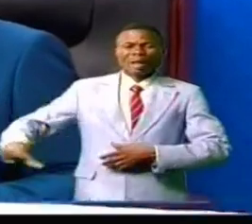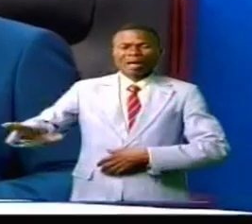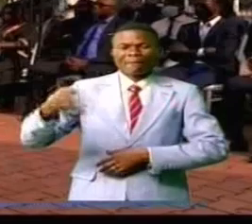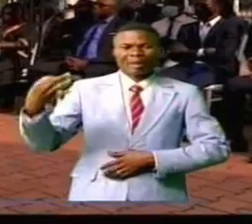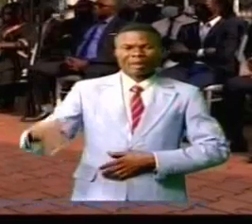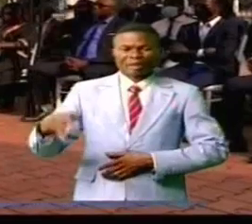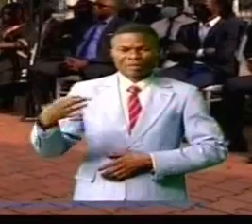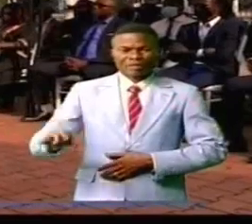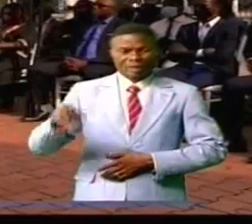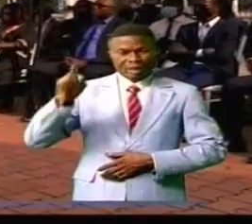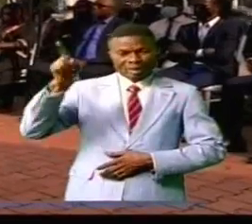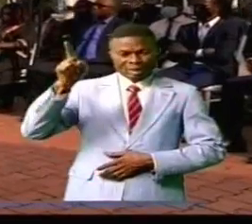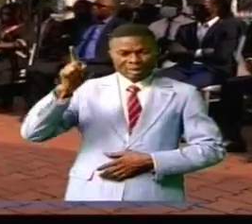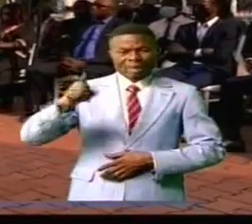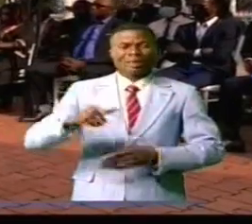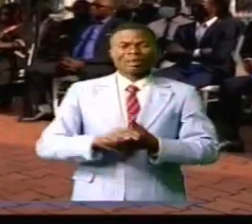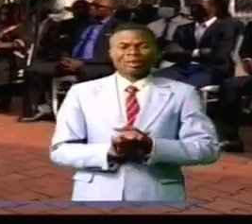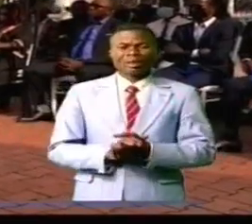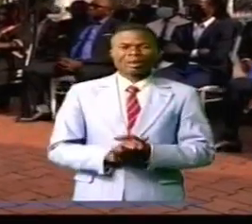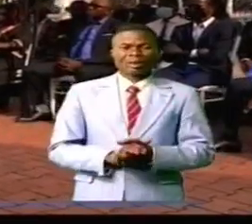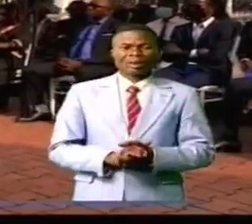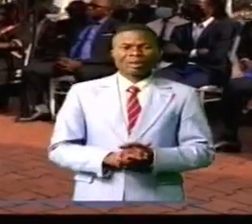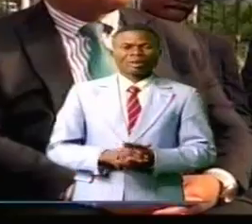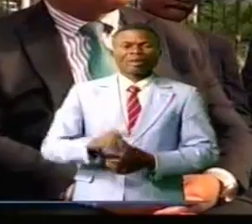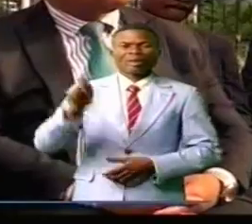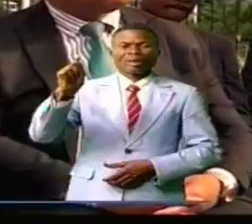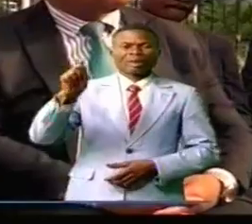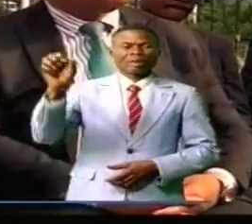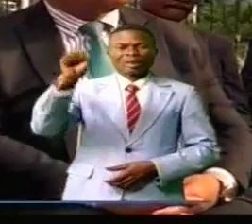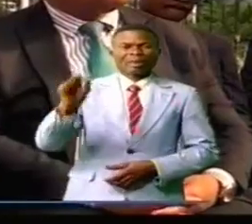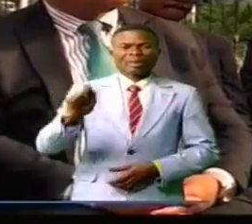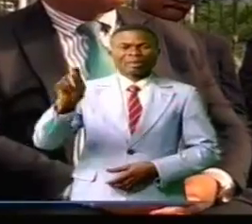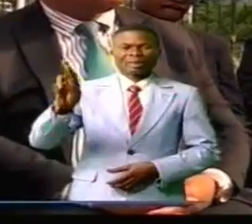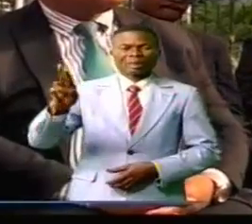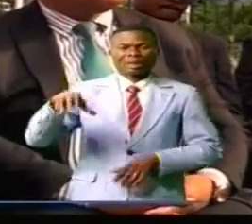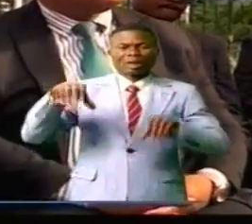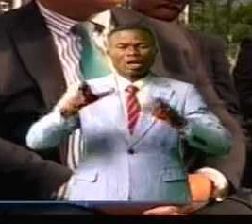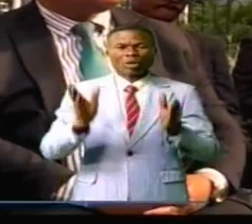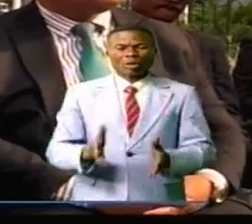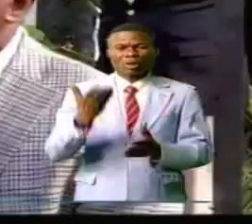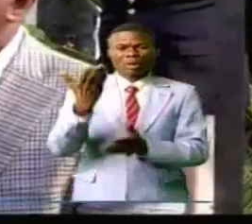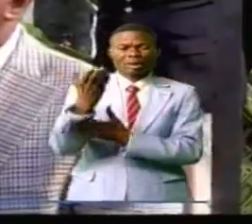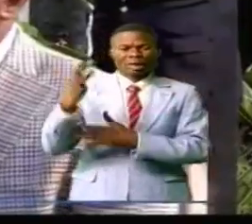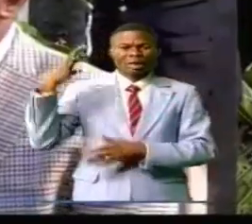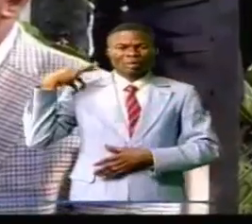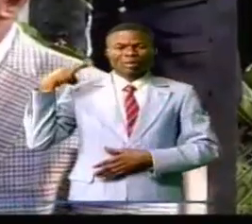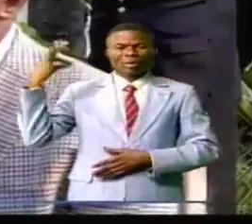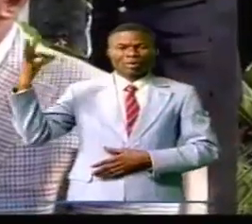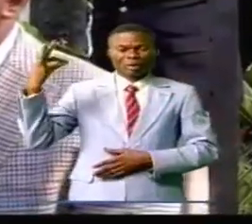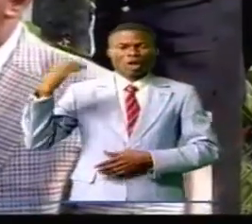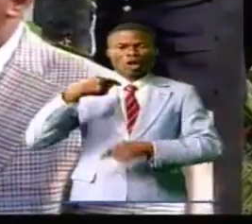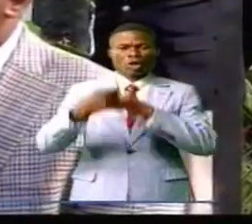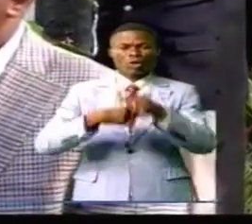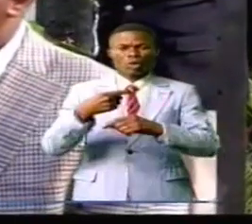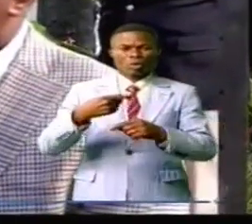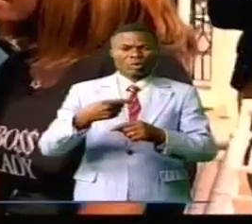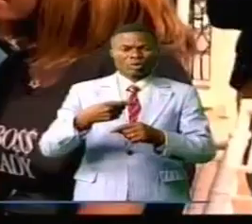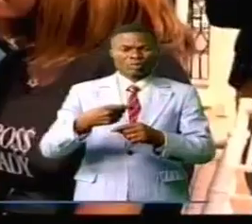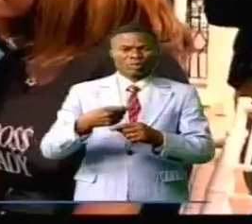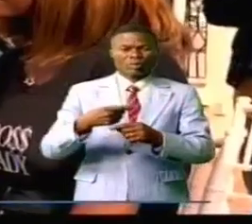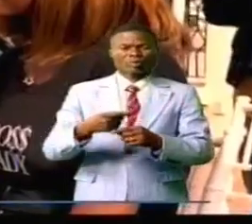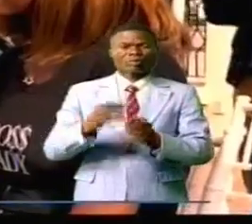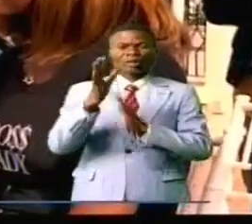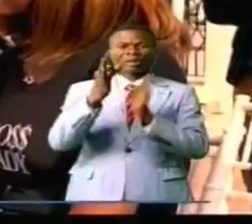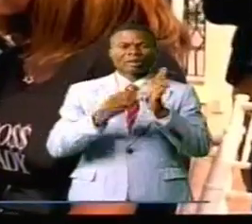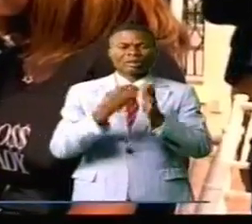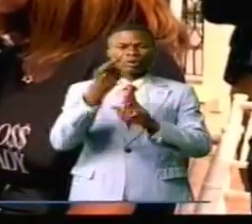VivaTech édition 2022 de start-up congolaise. Après l'appel à la candidature lancé ces derniers du